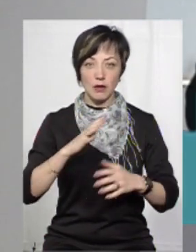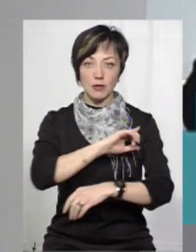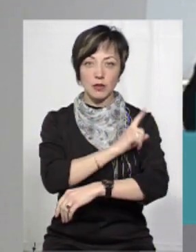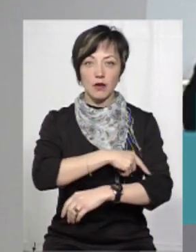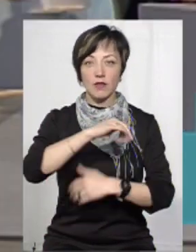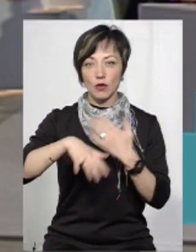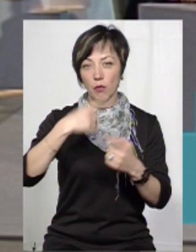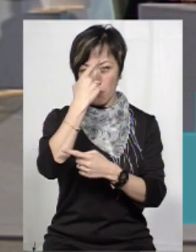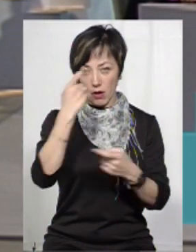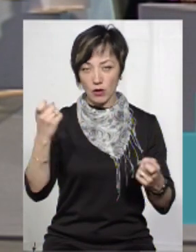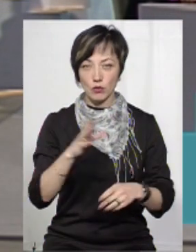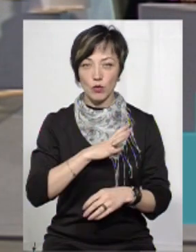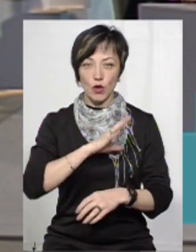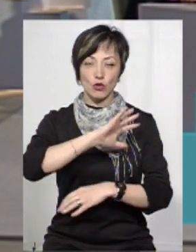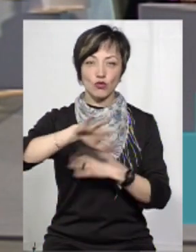пориви вітру.